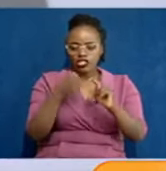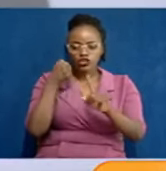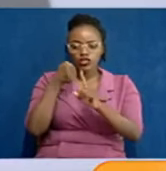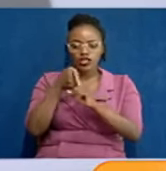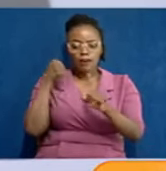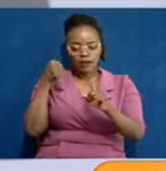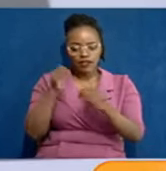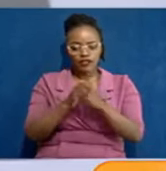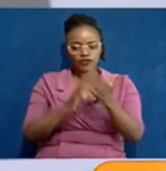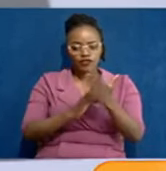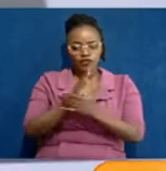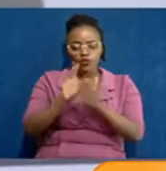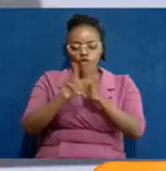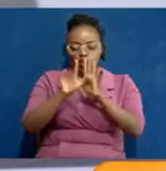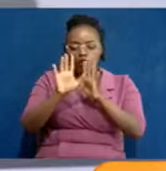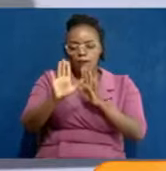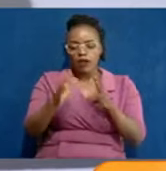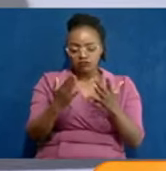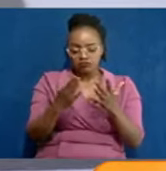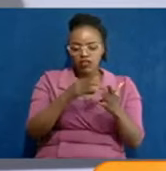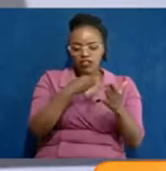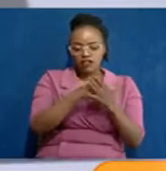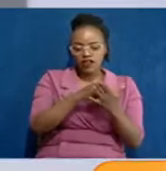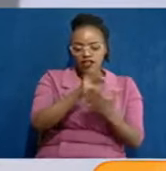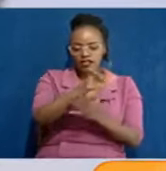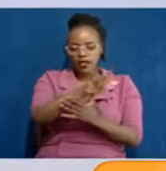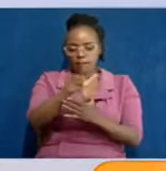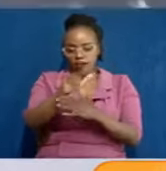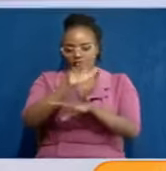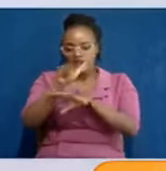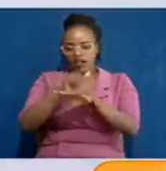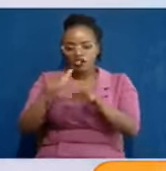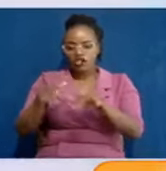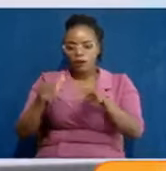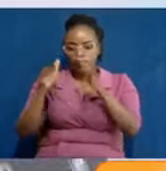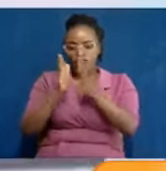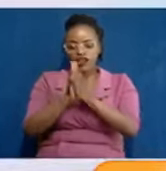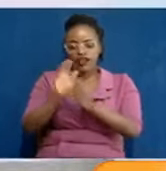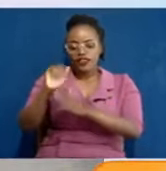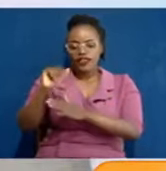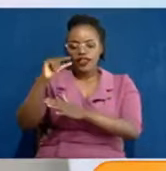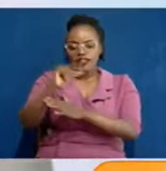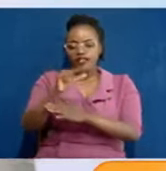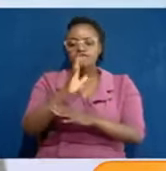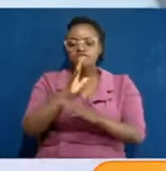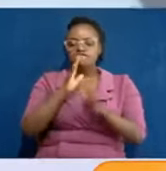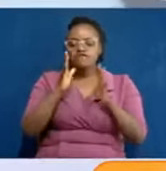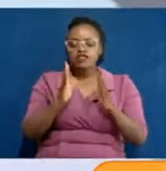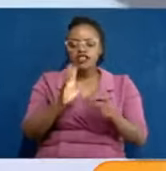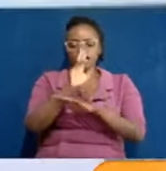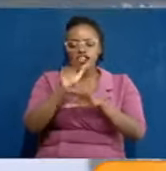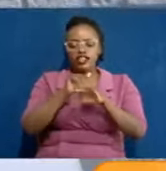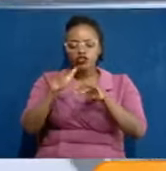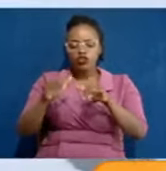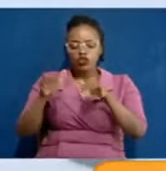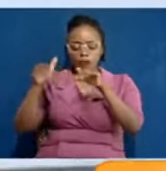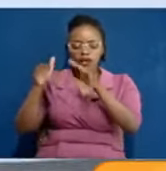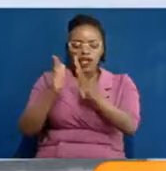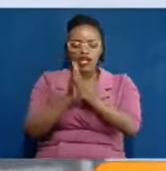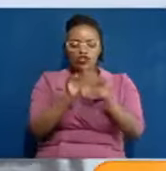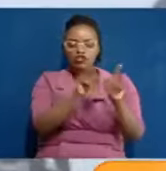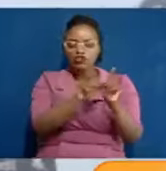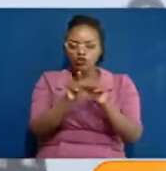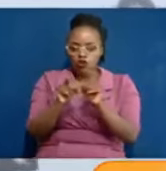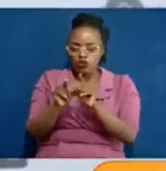impact. Kupitia mawakili wao, Wizara ya Fedha, Bunge la Taifa, Mwanasheria Mkuu, Spika wa Bunge la Taifa na Mamlaka ya Ushuru